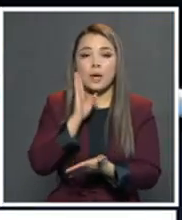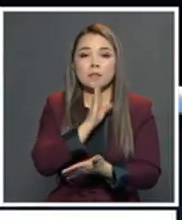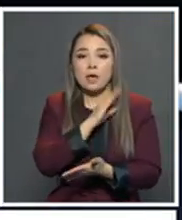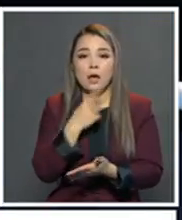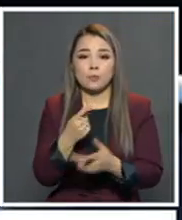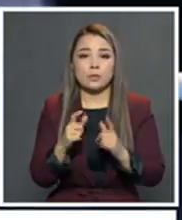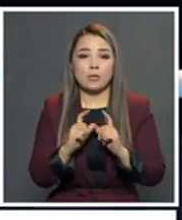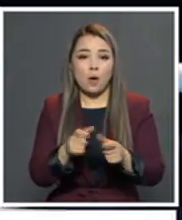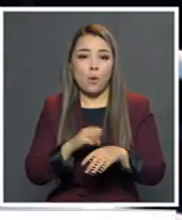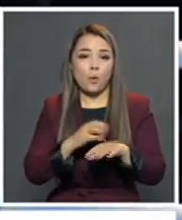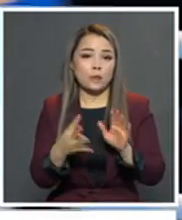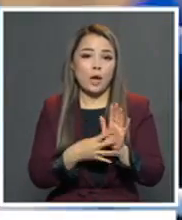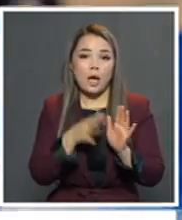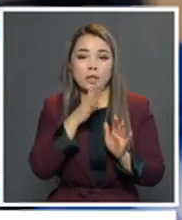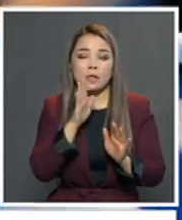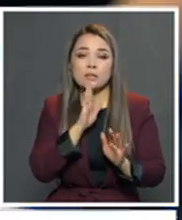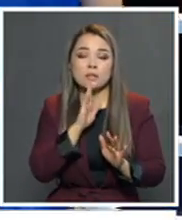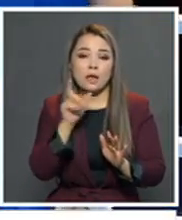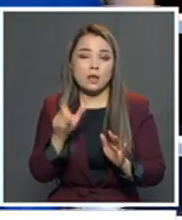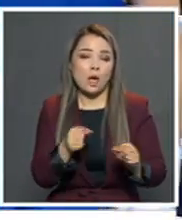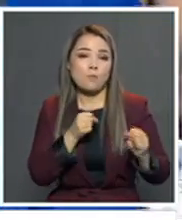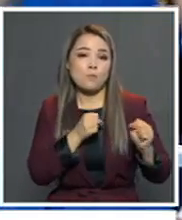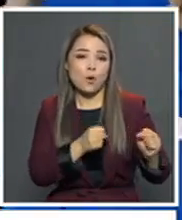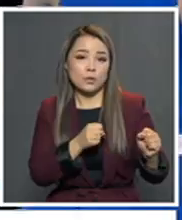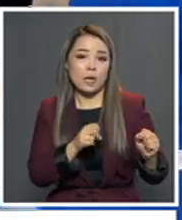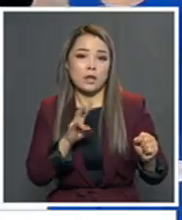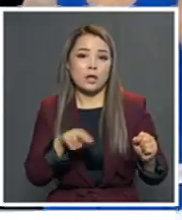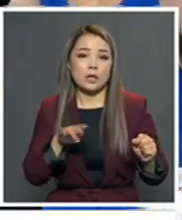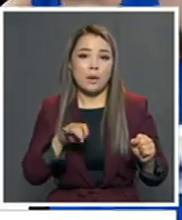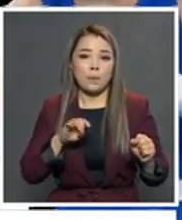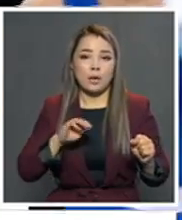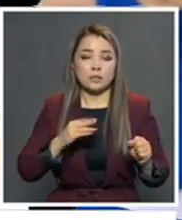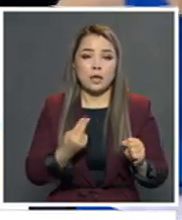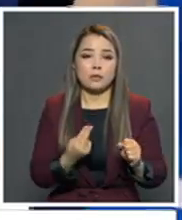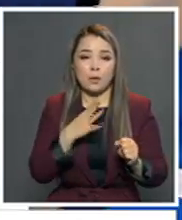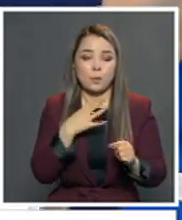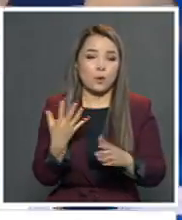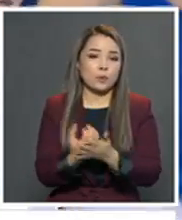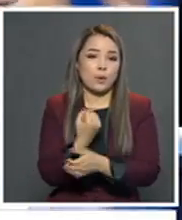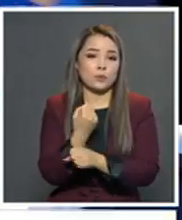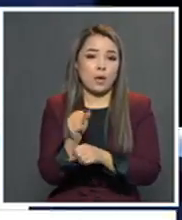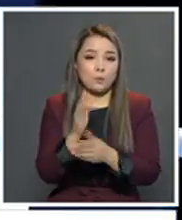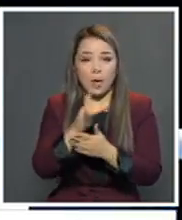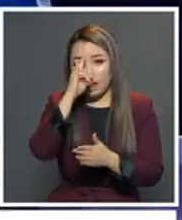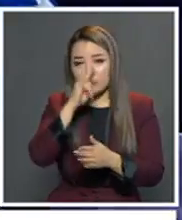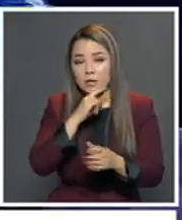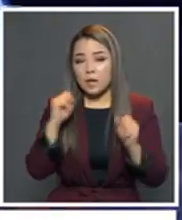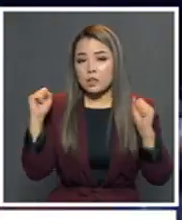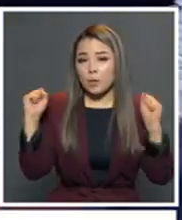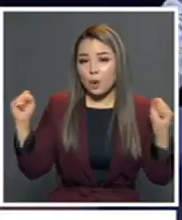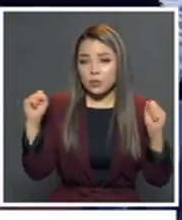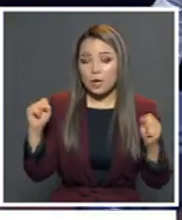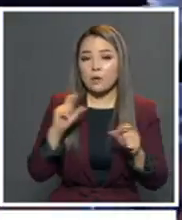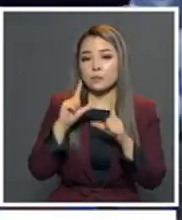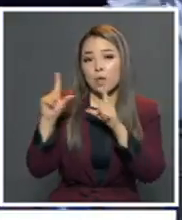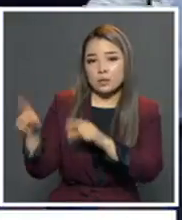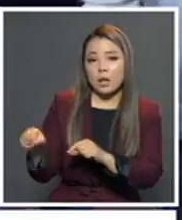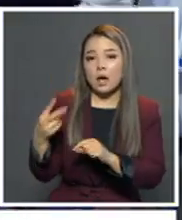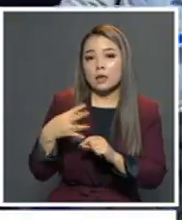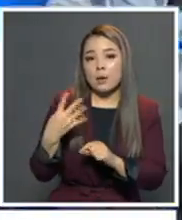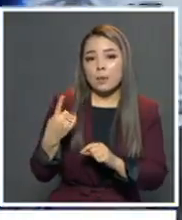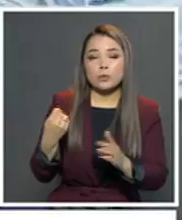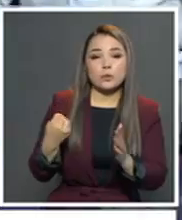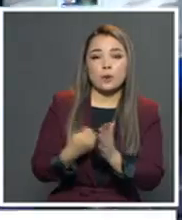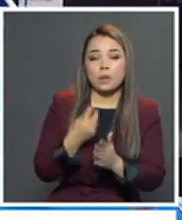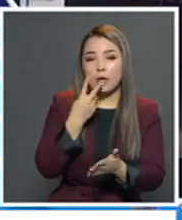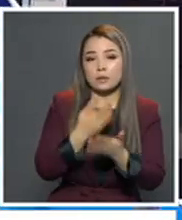жолдаманы 19 жасар боксшы қыз Надежда Рябец ұтып алды. Осылайша жалпы Қазақстан құрамасының спортшылары жолдама санын 41-ге жеткізді.